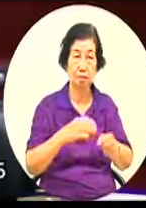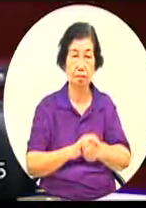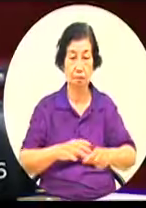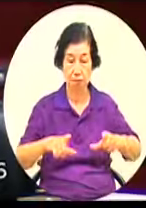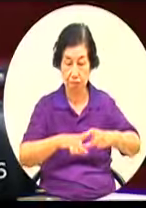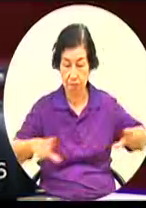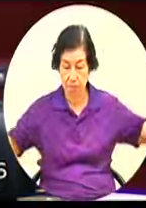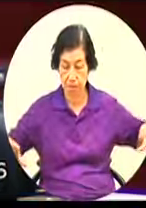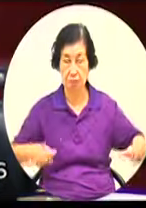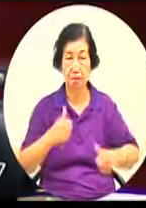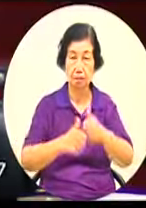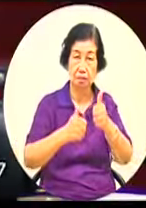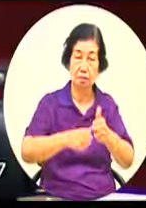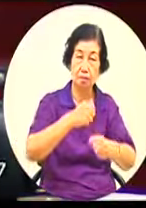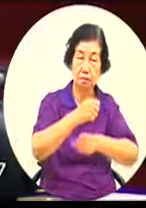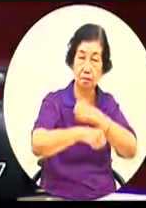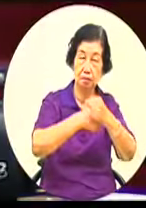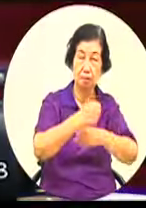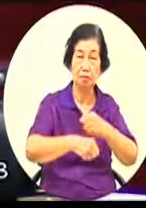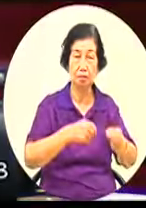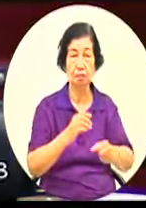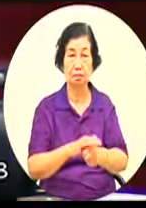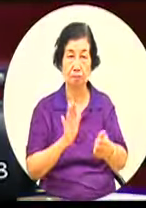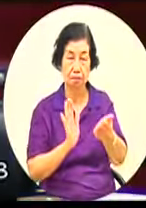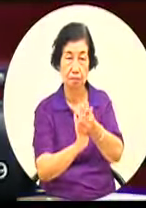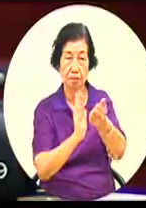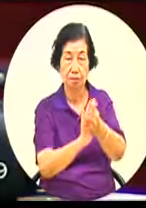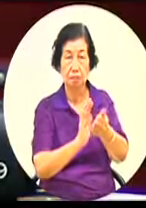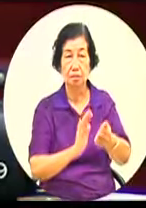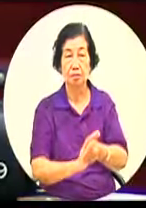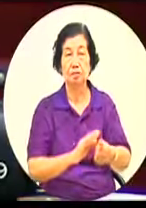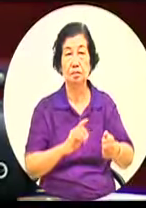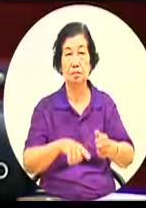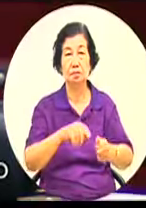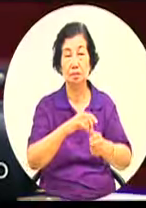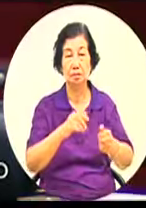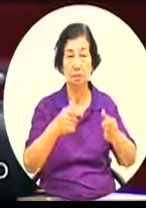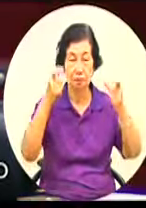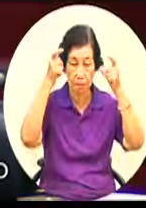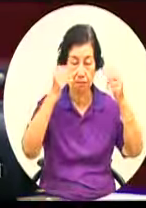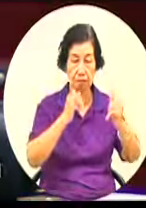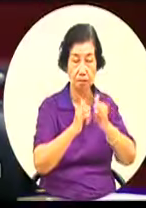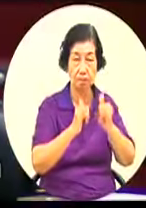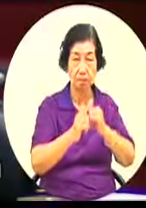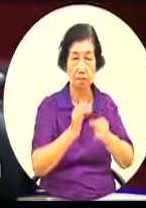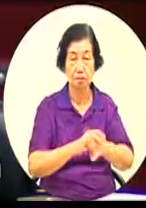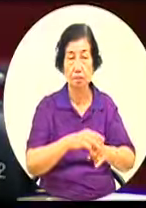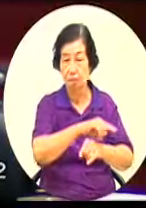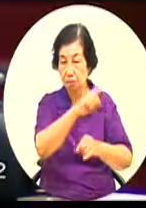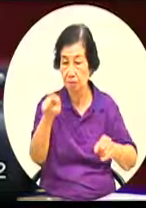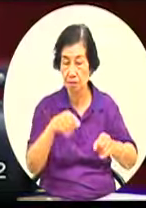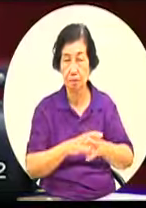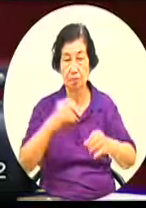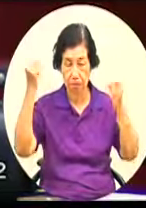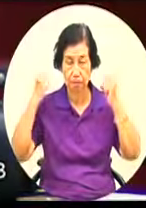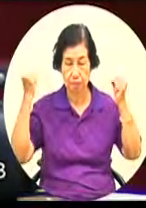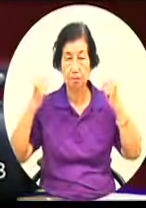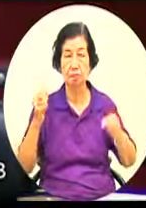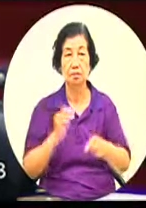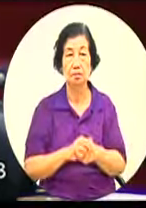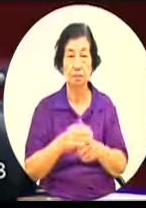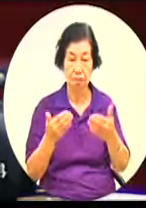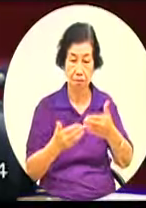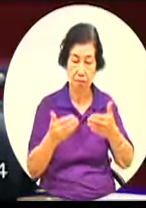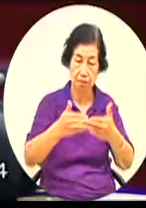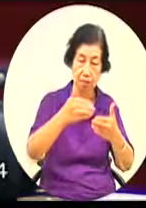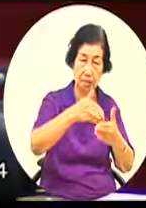动，然后鼓励高雄市民能够来运动，甚至能够提升我们高雄市的能见度。